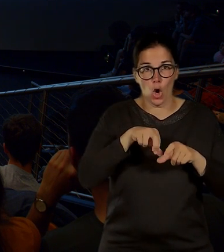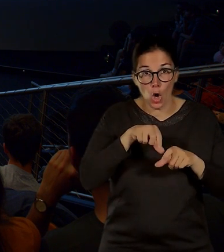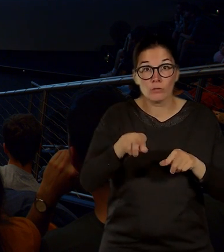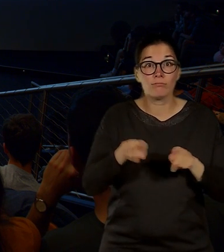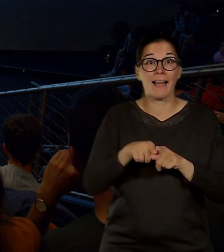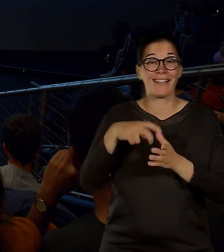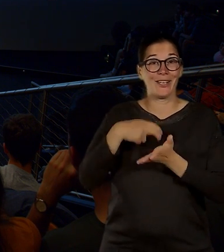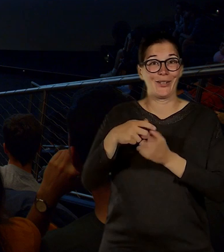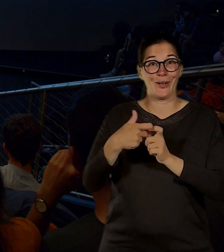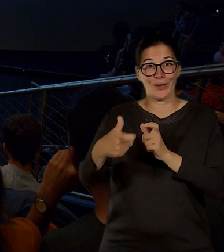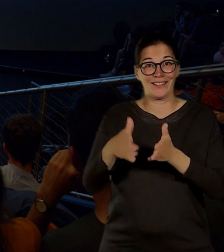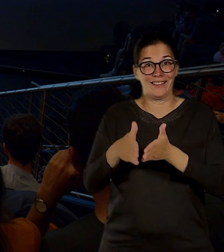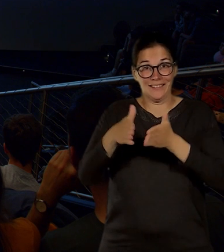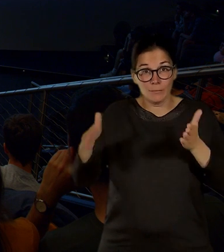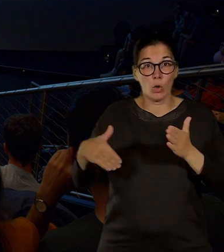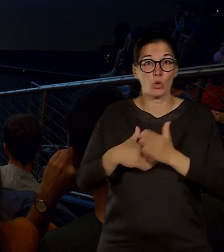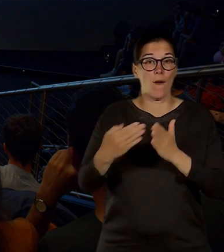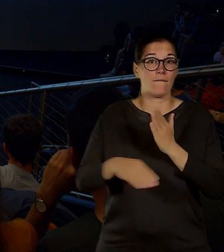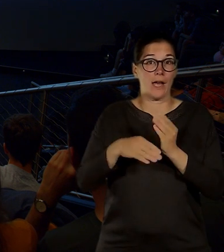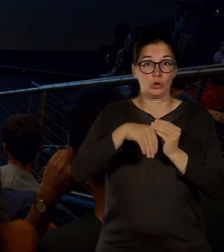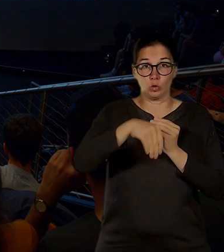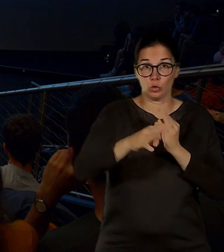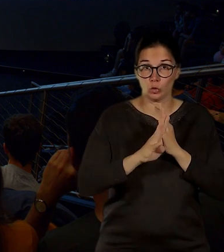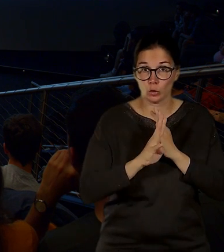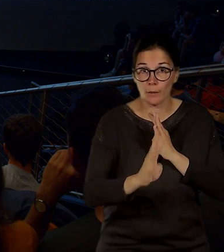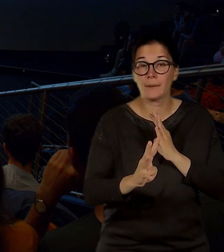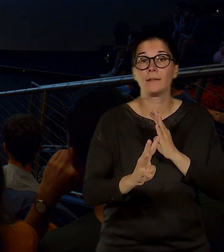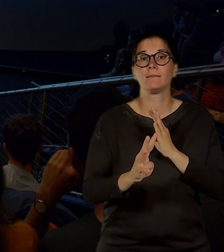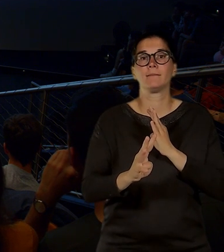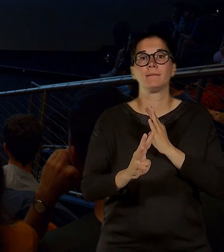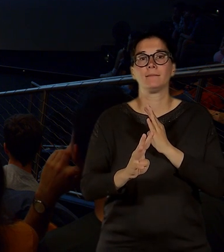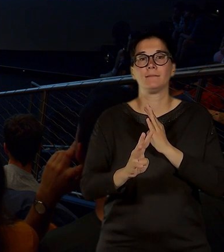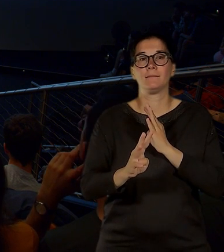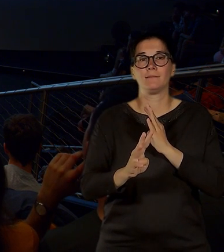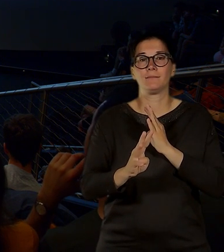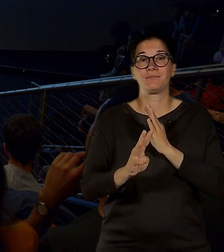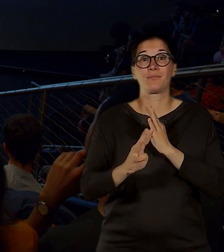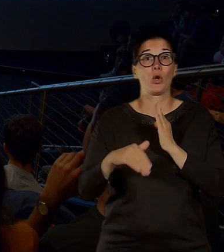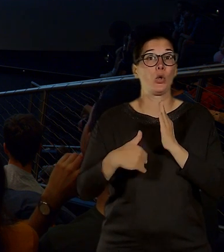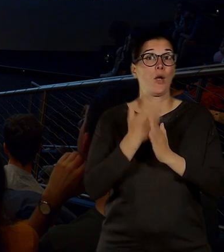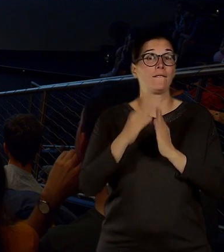chodníky, vkládáme nové stromořadí, které je v návaznosti na